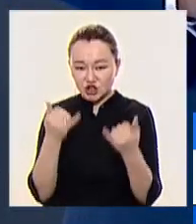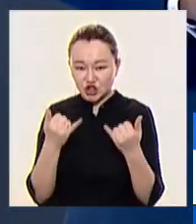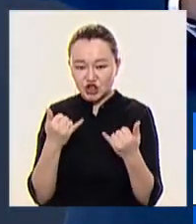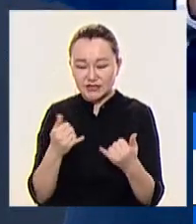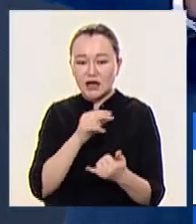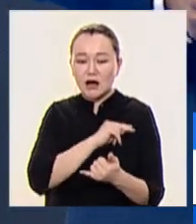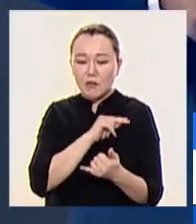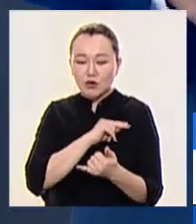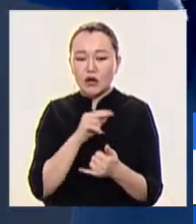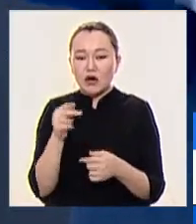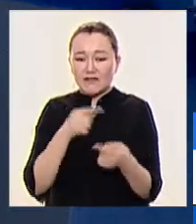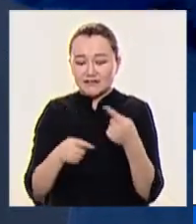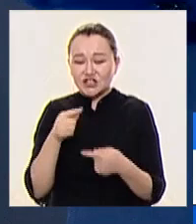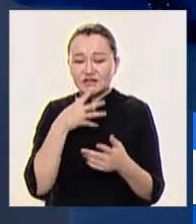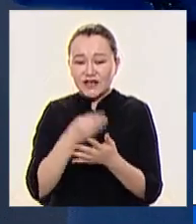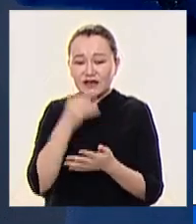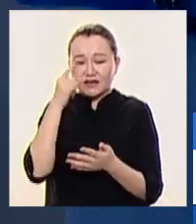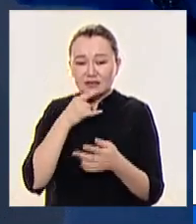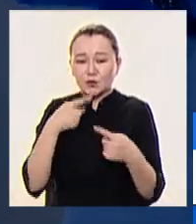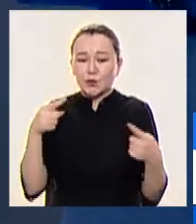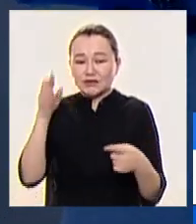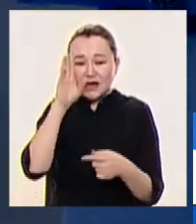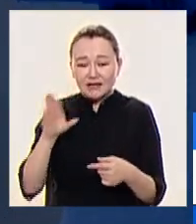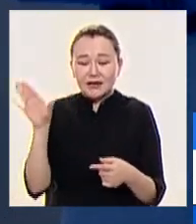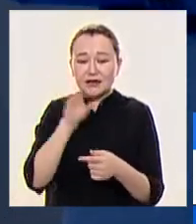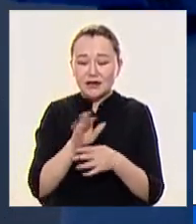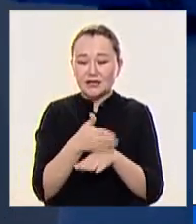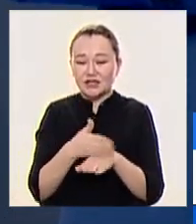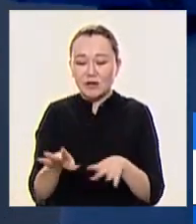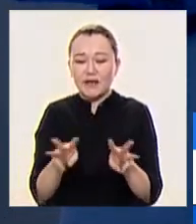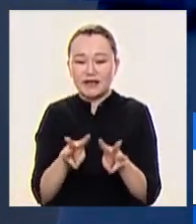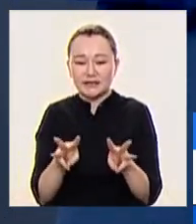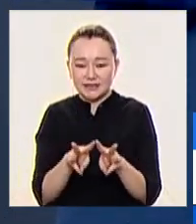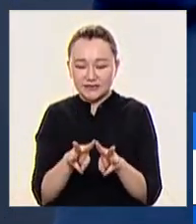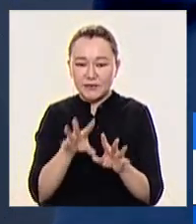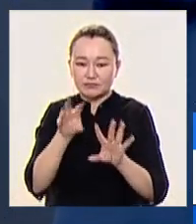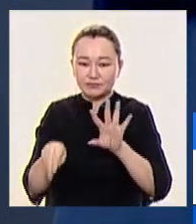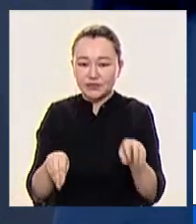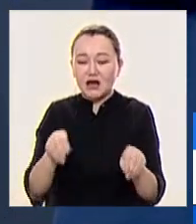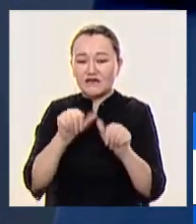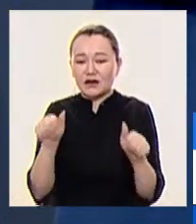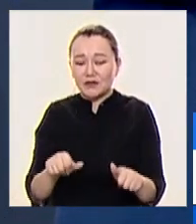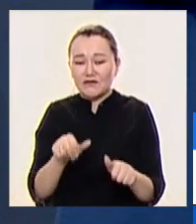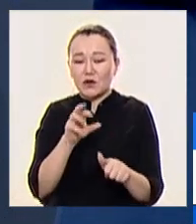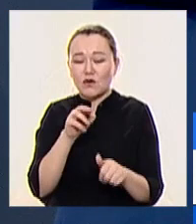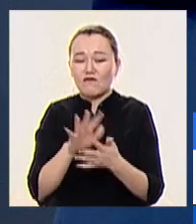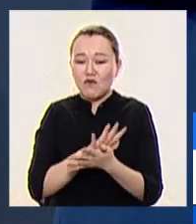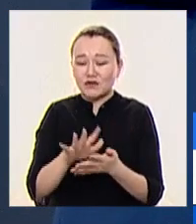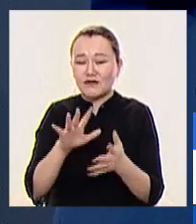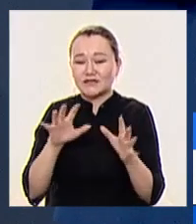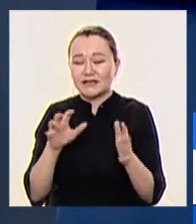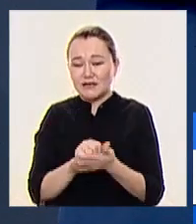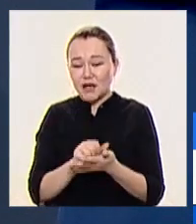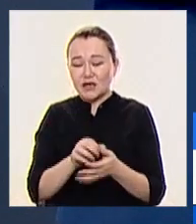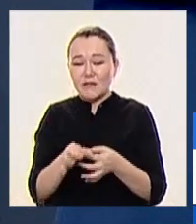Сейчас работу по возвращению этнических казахов разделили между министерствами. А формированием квот занимаются областные